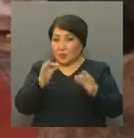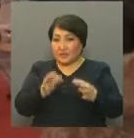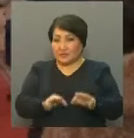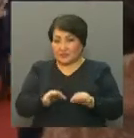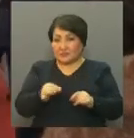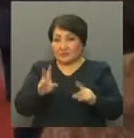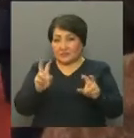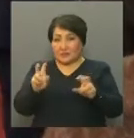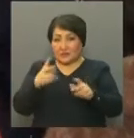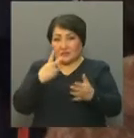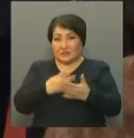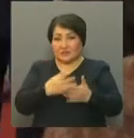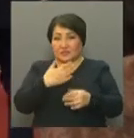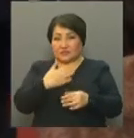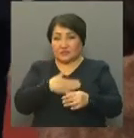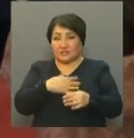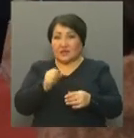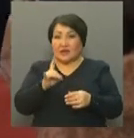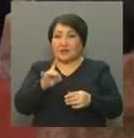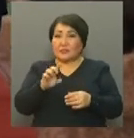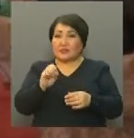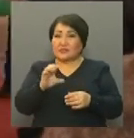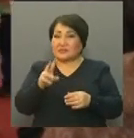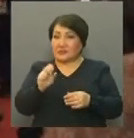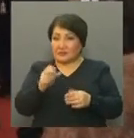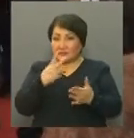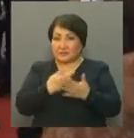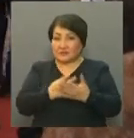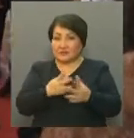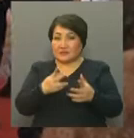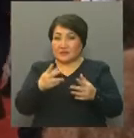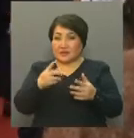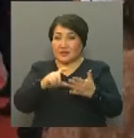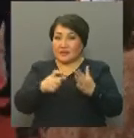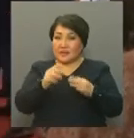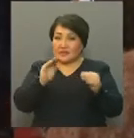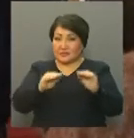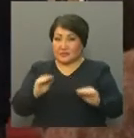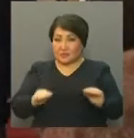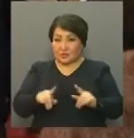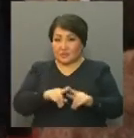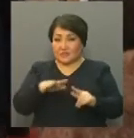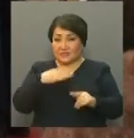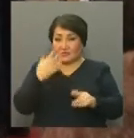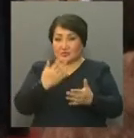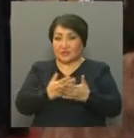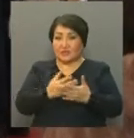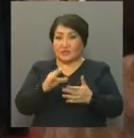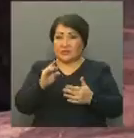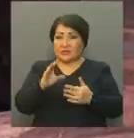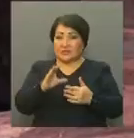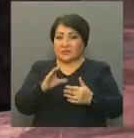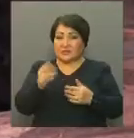мына арабеска түрде жасалған репродукциялардан біз көптеген Қоранның аяттарын, сүрелерін көріп